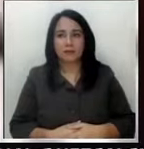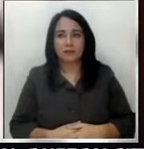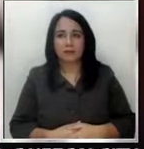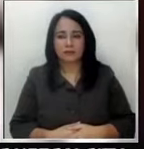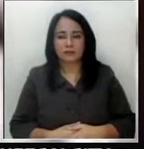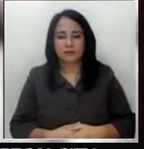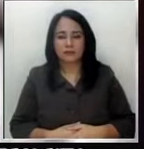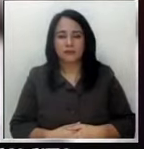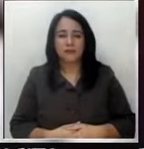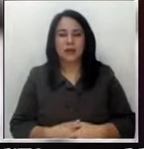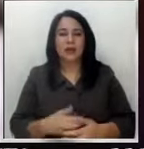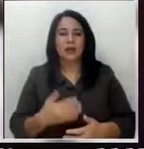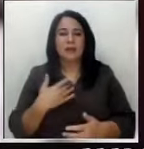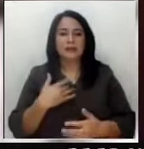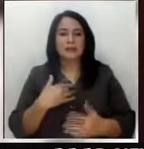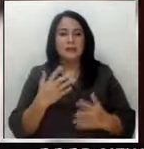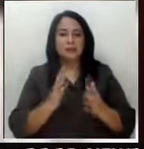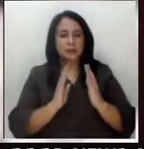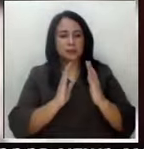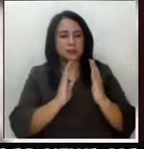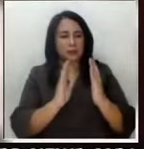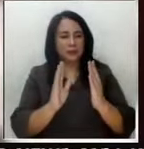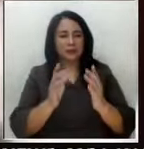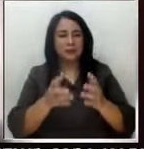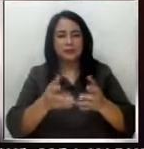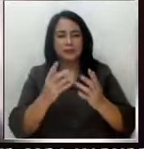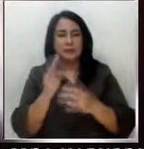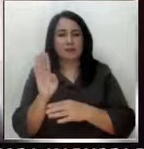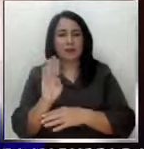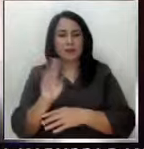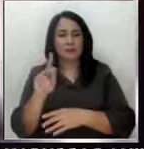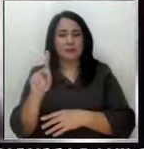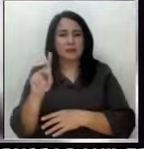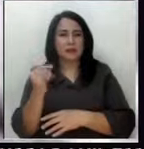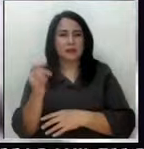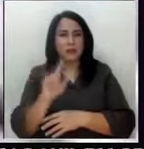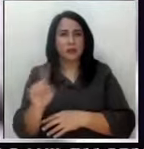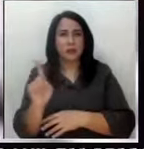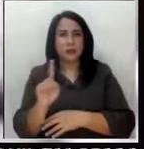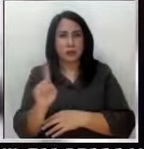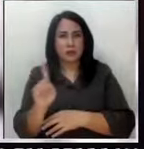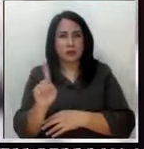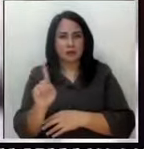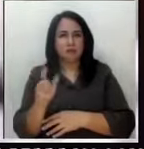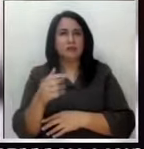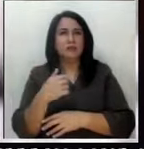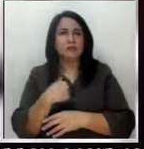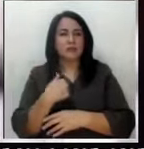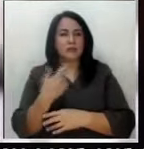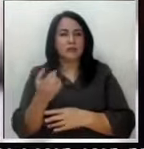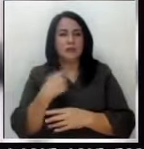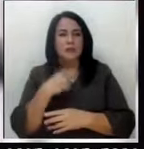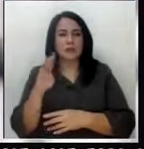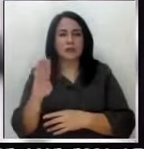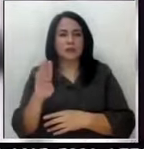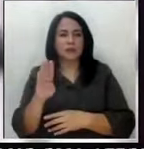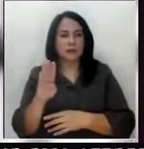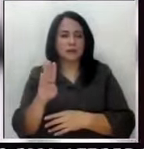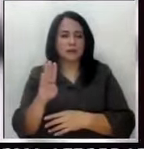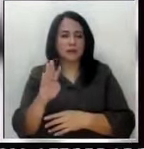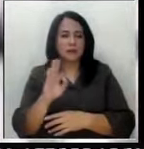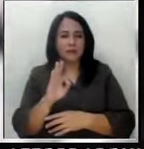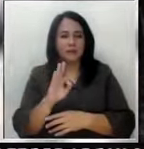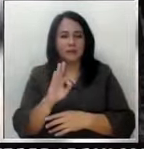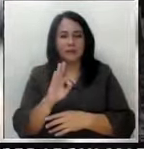Sumigla ba sunog sa hilera ng mga tindahan na ito sa Baclaran, Pasay, pasado alauna ng madaling araw. Ayon sa Bureau of Fire Protection ng Pasay, 10 hanggang 15 stall